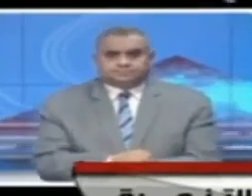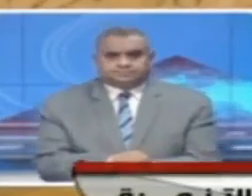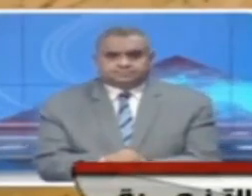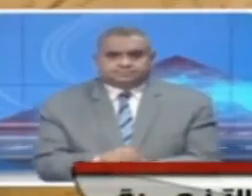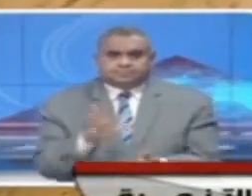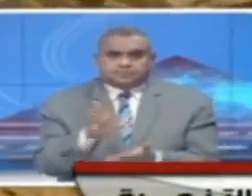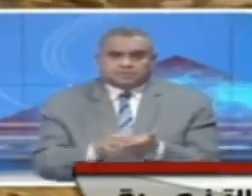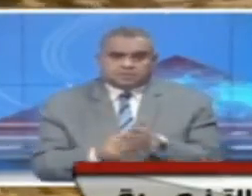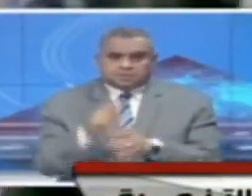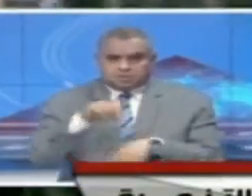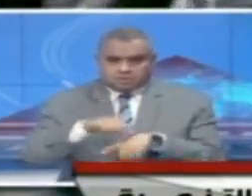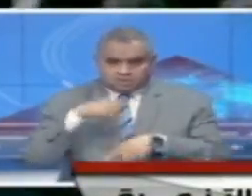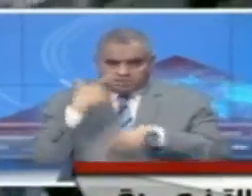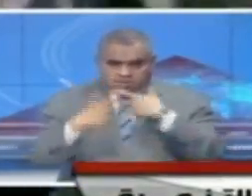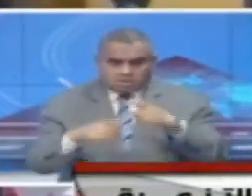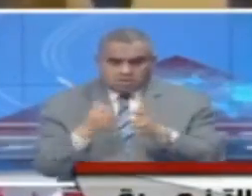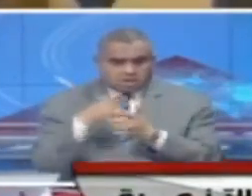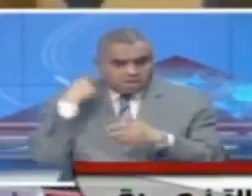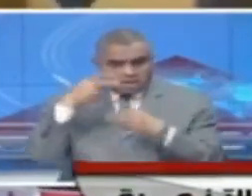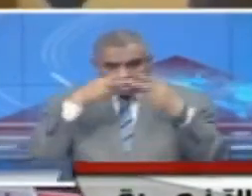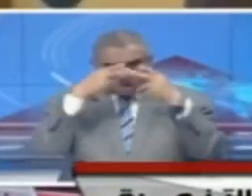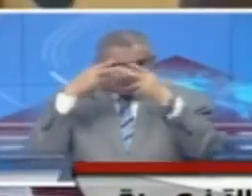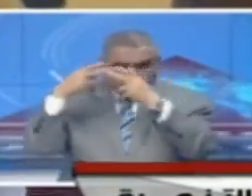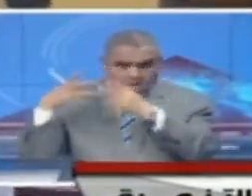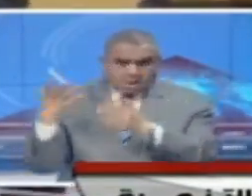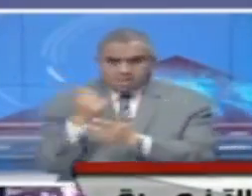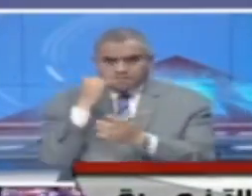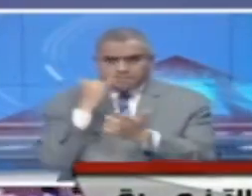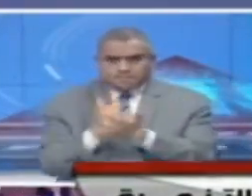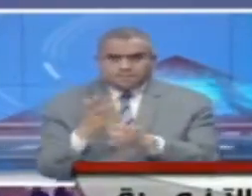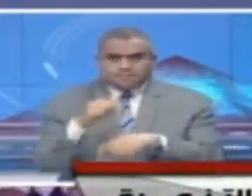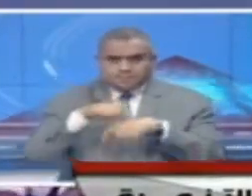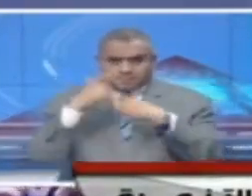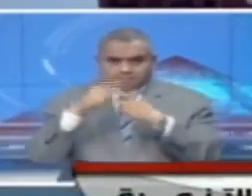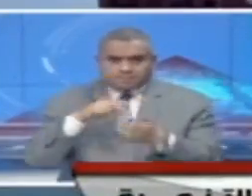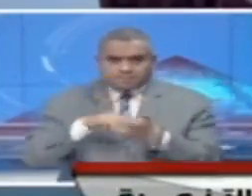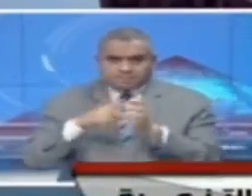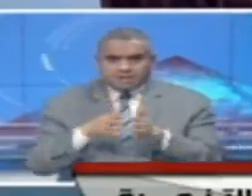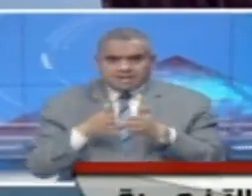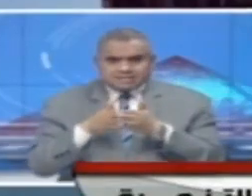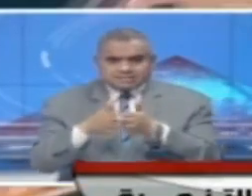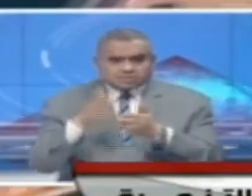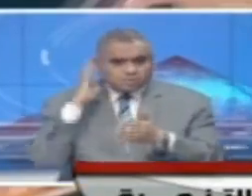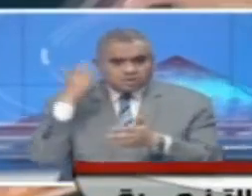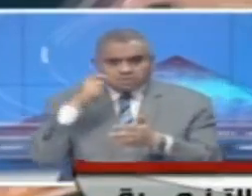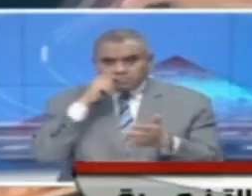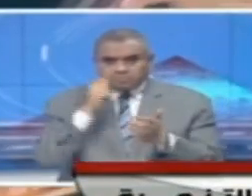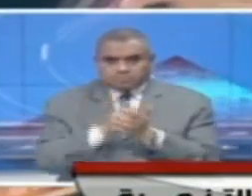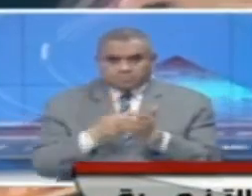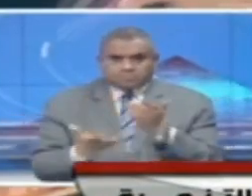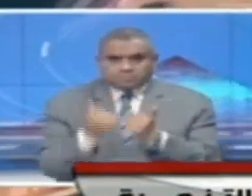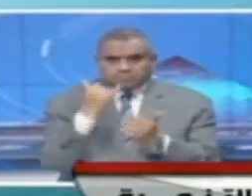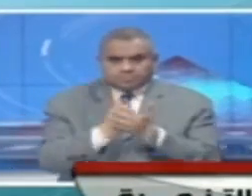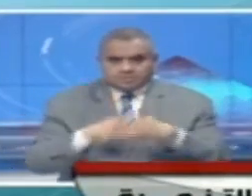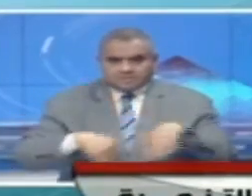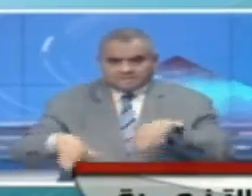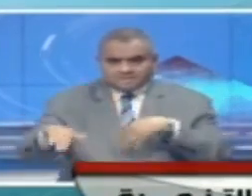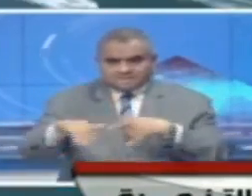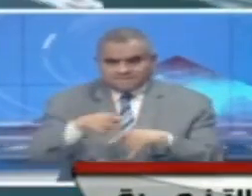بدأت النهضة بحلم شق قناة السويس الجديدة الذي أضحى حقيقة وفتحت شريانا